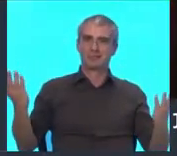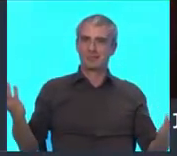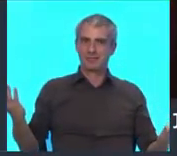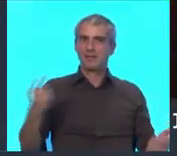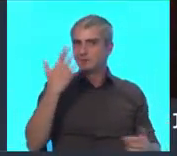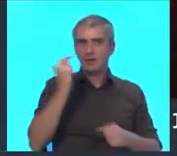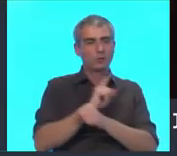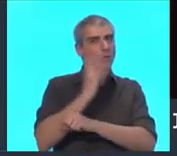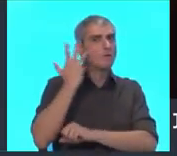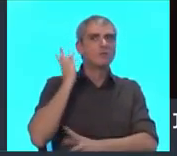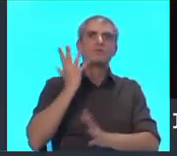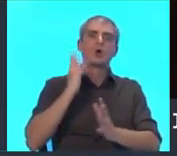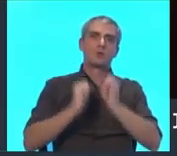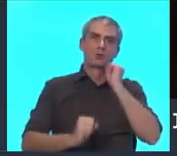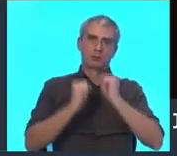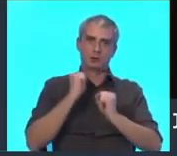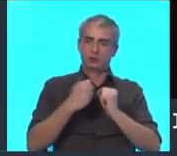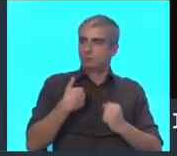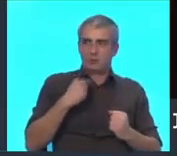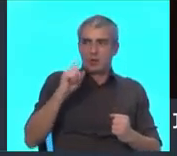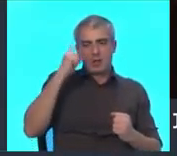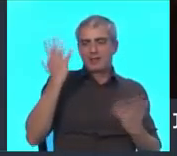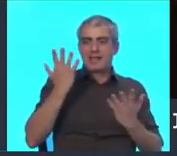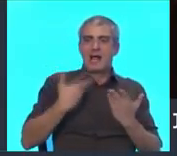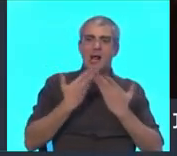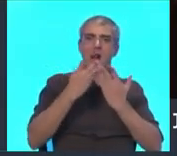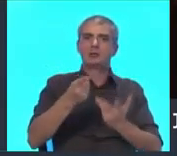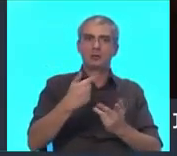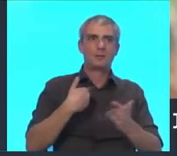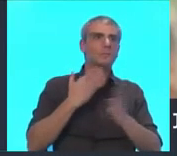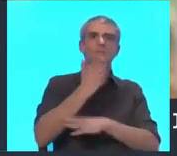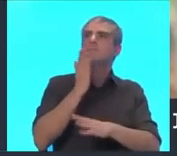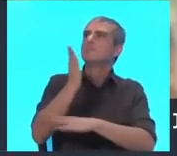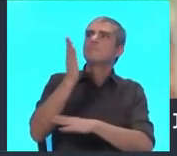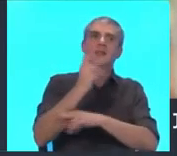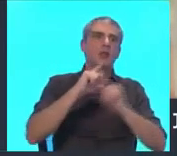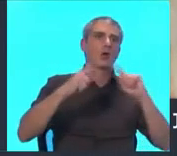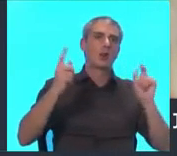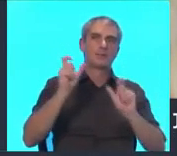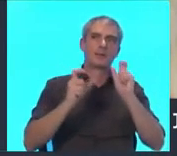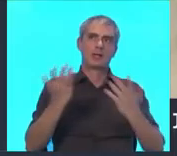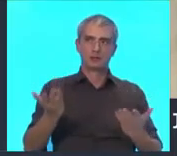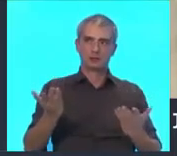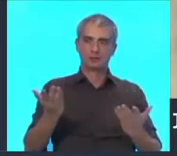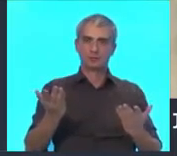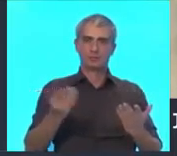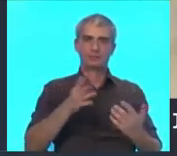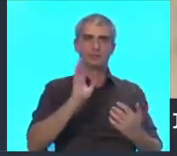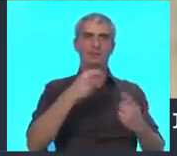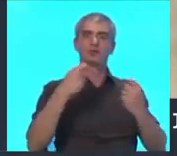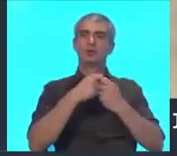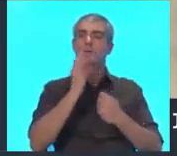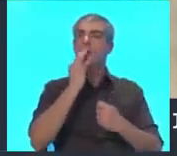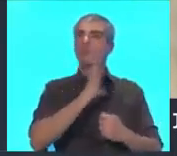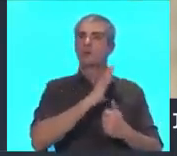תקופה מאוד מאוד קשה. אני לא ידעתי איך לעזור לה. אני פניתי לכל מיני גורמים. גם קשורים לנוער